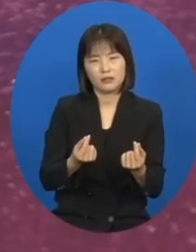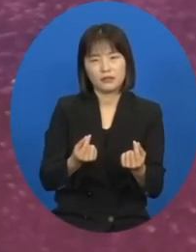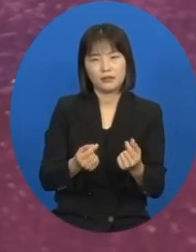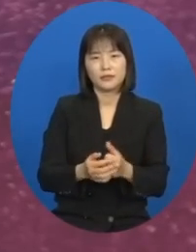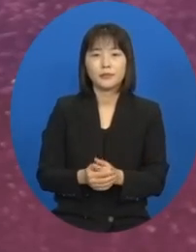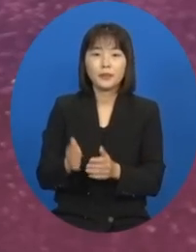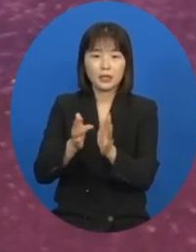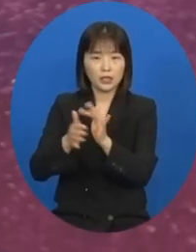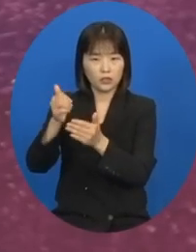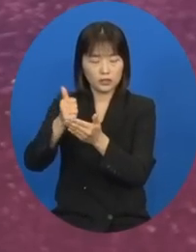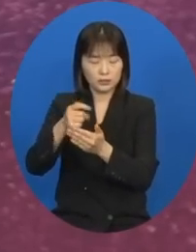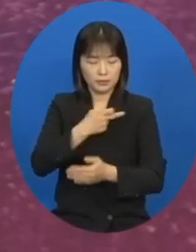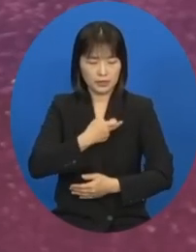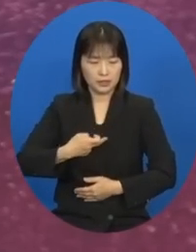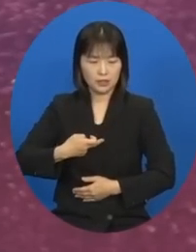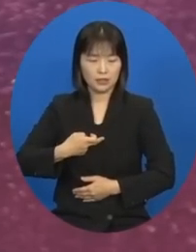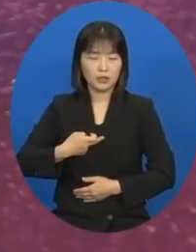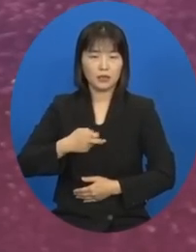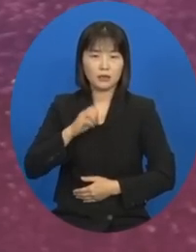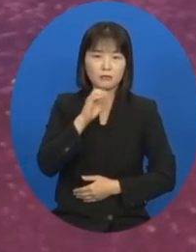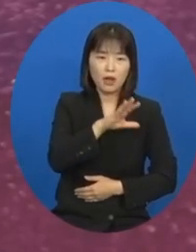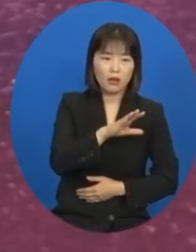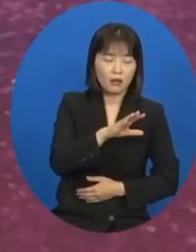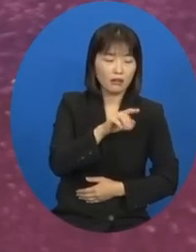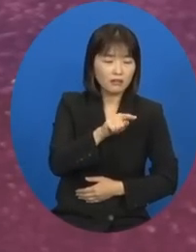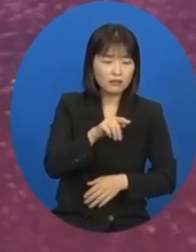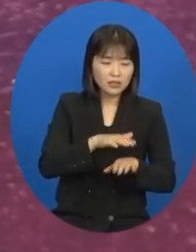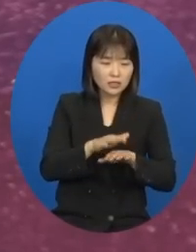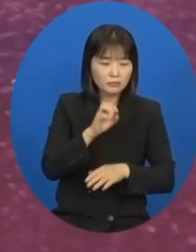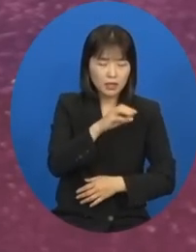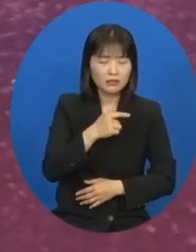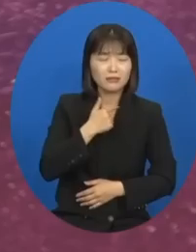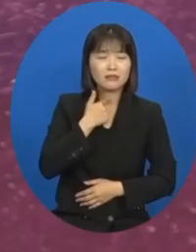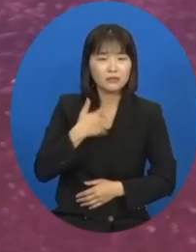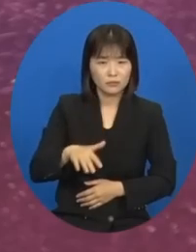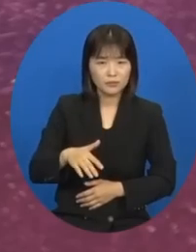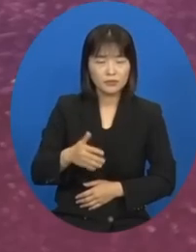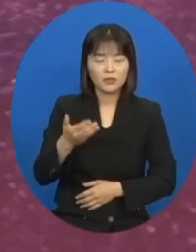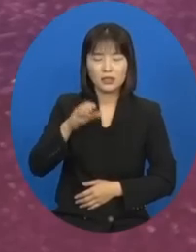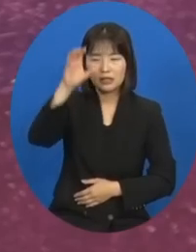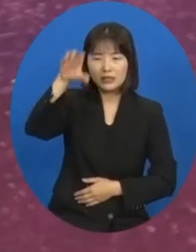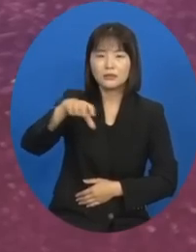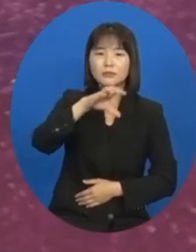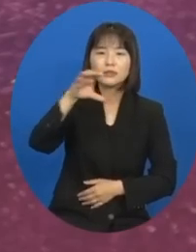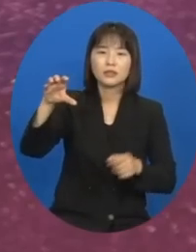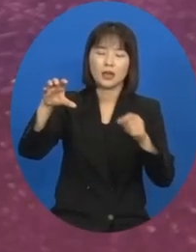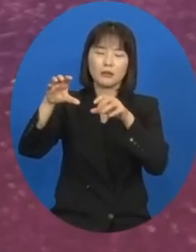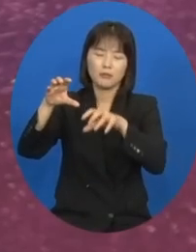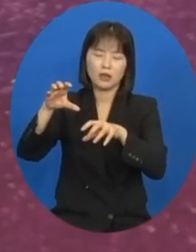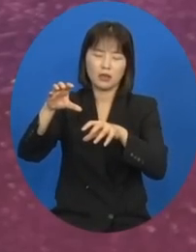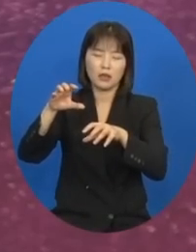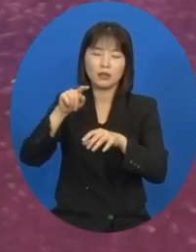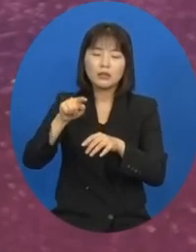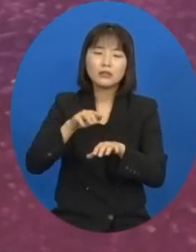예수님께서 제자들 앞에 이렇게 말씀하신 적이 없었잖아요 그런데 십자가 앞에서 이렇게 말씀하셨습니다